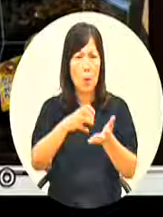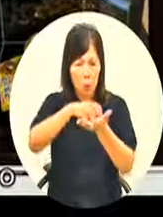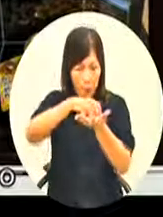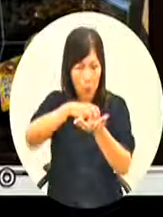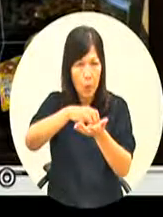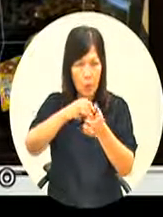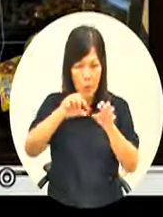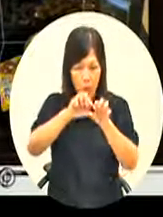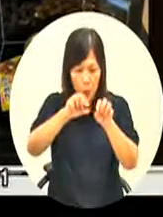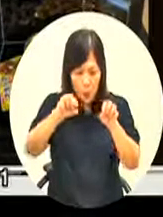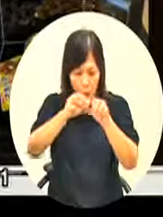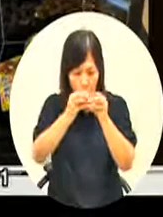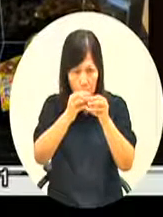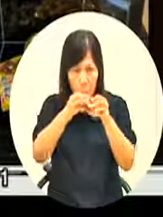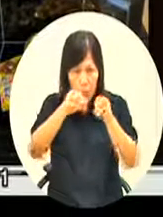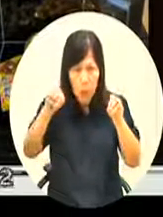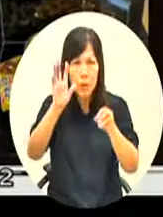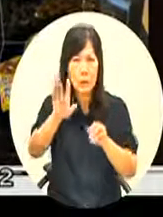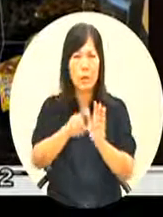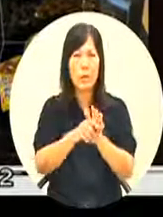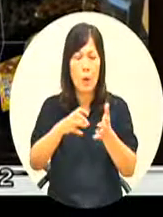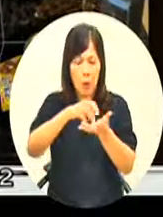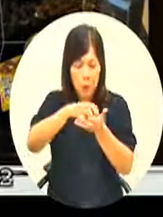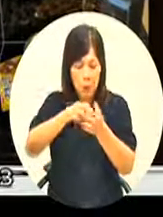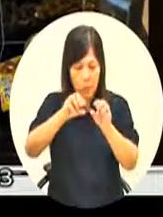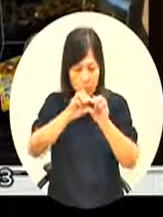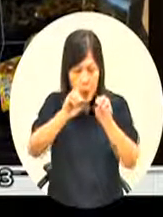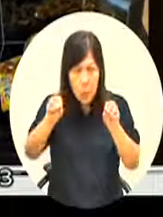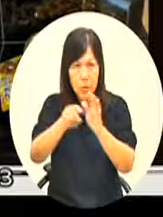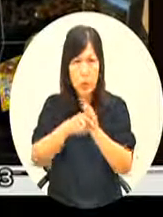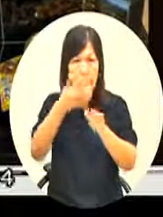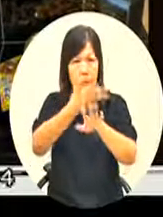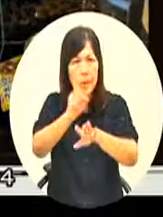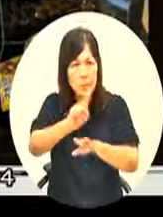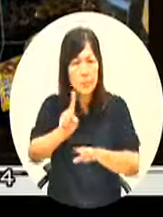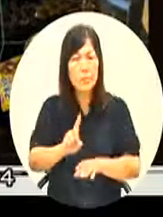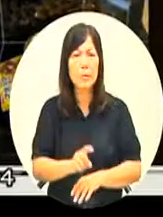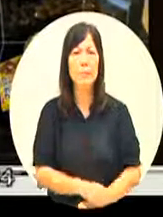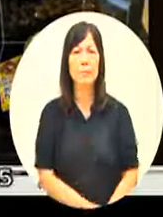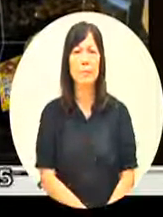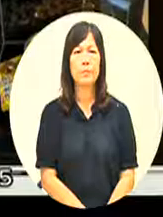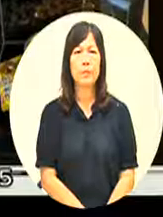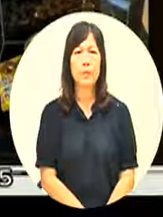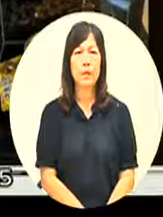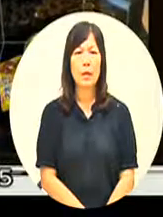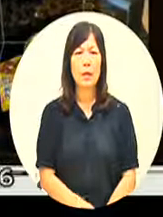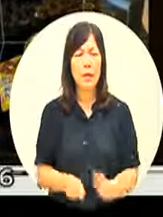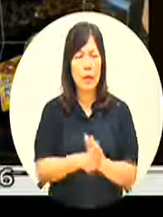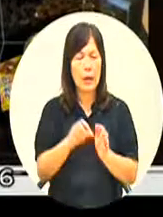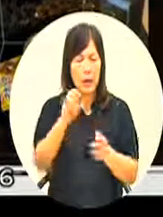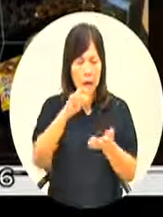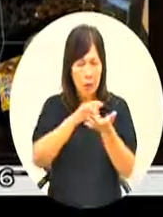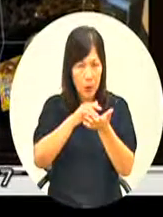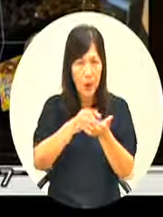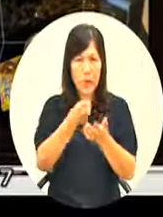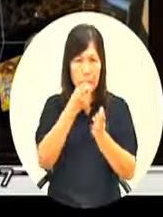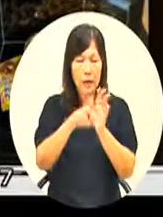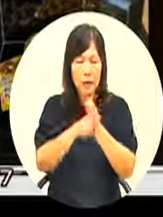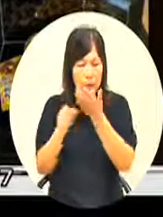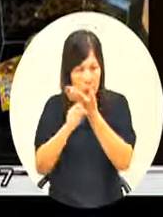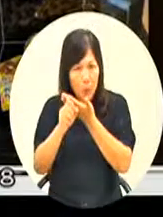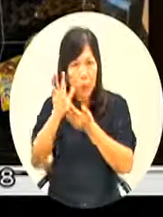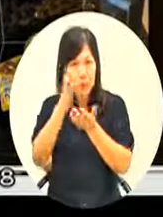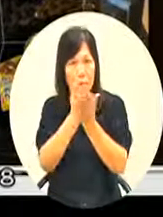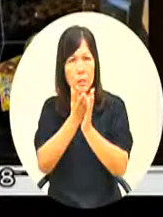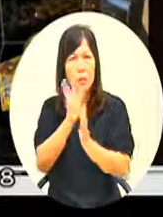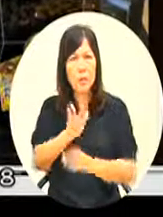好，那果冻条里面它会放什么样的毒品呢？ 他会放摇头丸、安非他命跟 K 他命，还